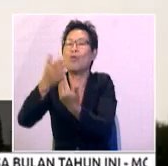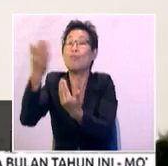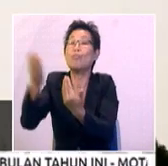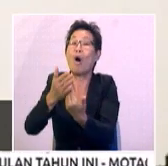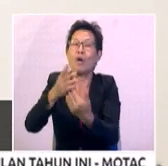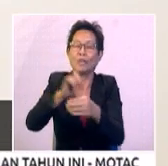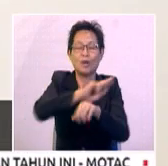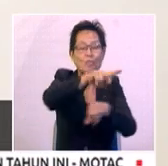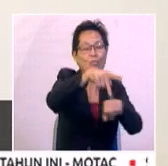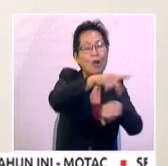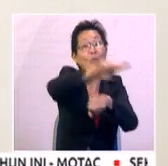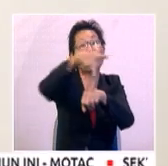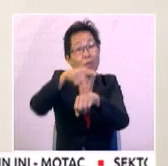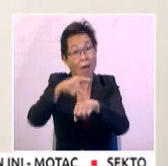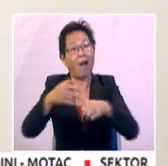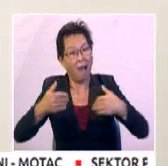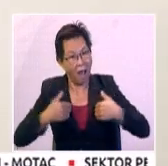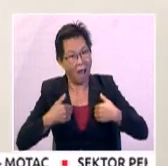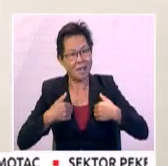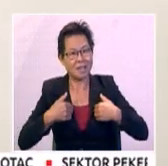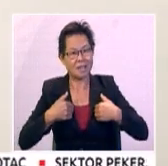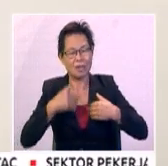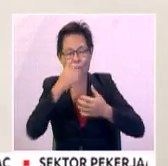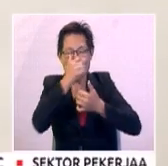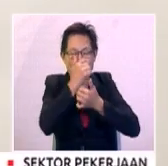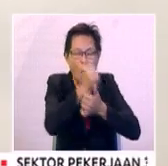di pulau-pulau yang mempunyai daya